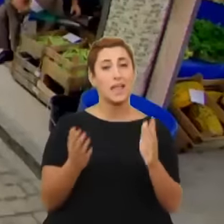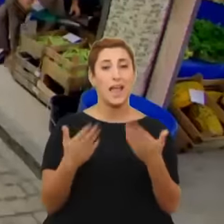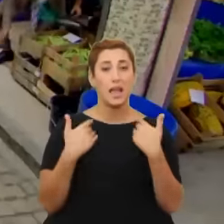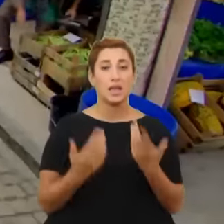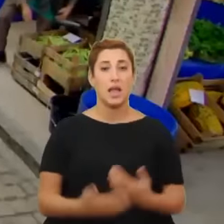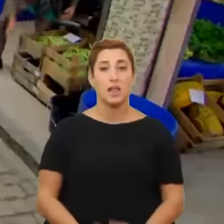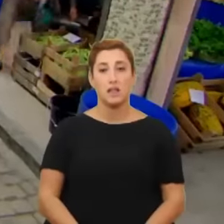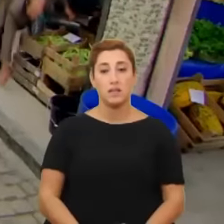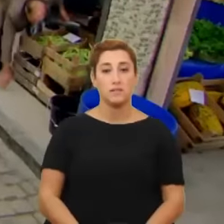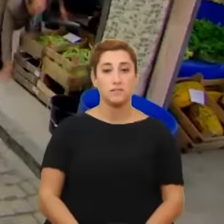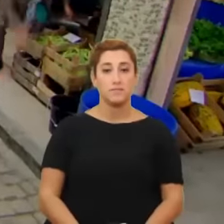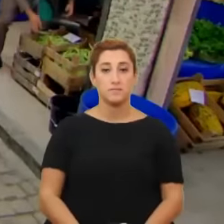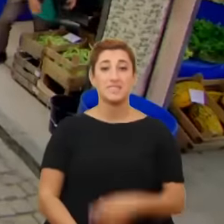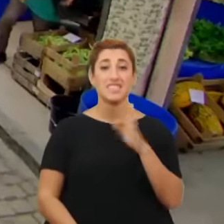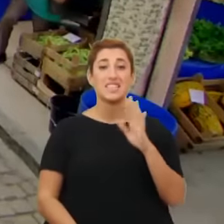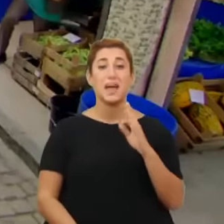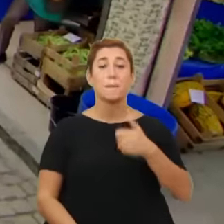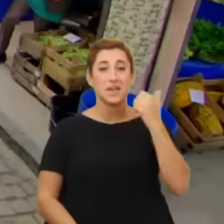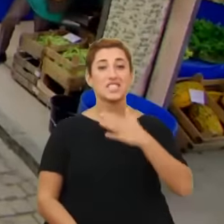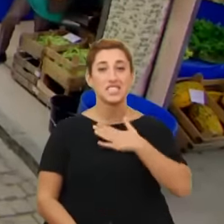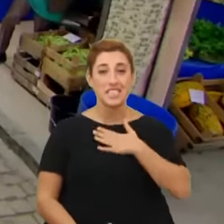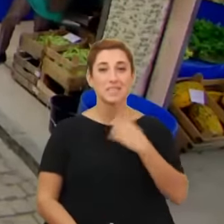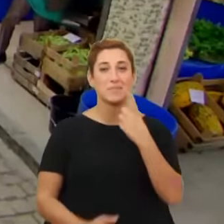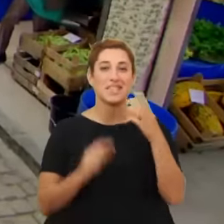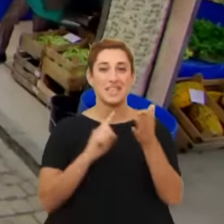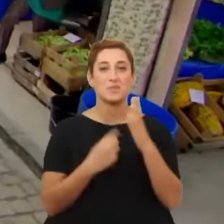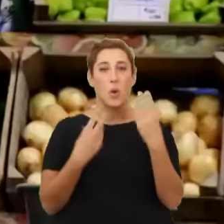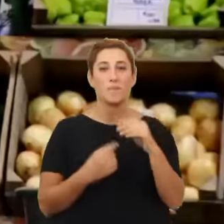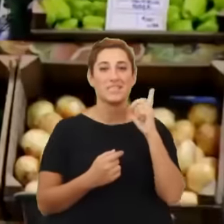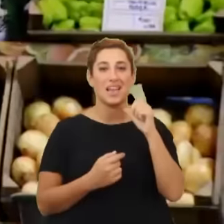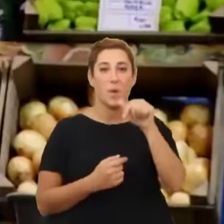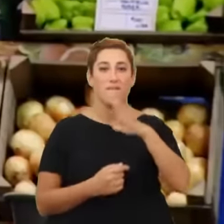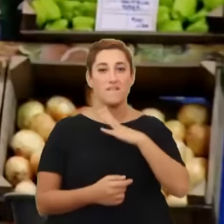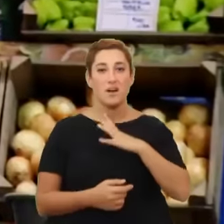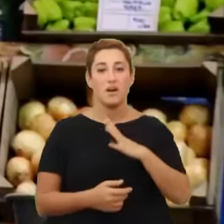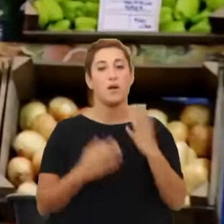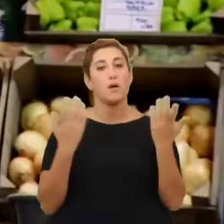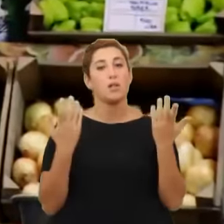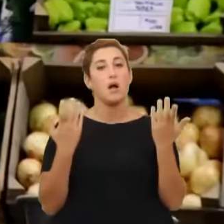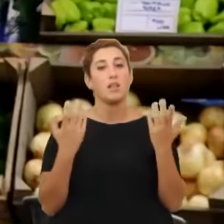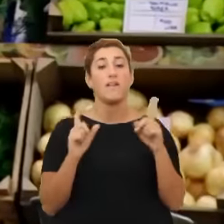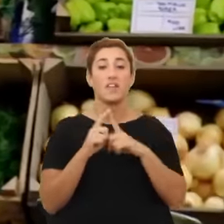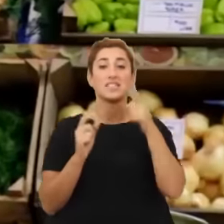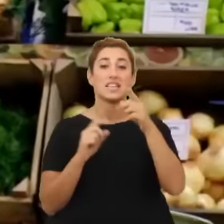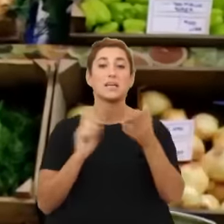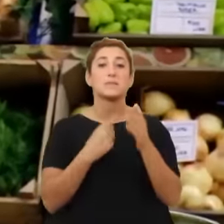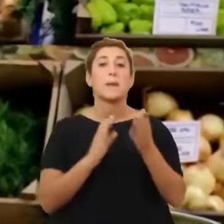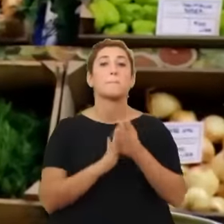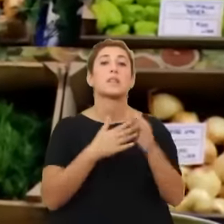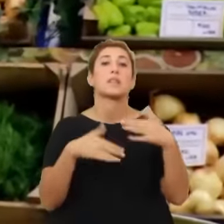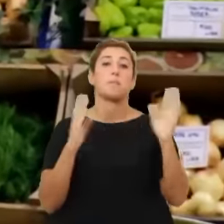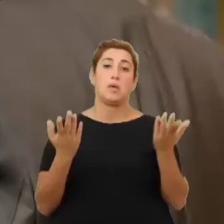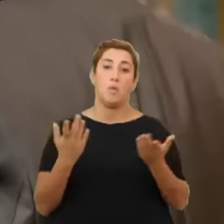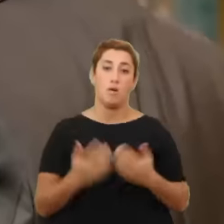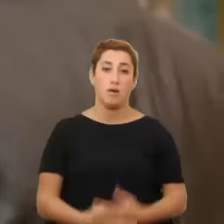Allah düşkün. Şey, başkanım. Bir de imzalamanız gereken şunlar var. Allah Allah. Danya, senin de imzan bitmiyor